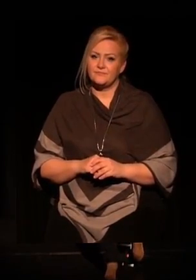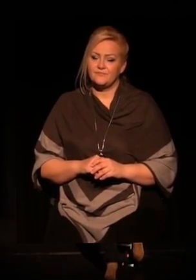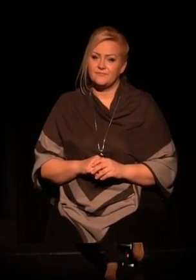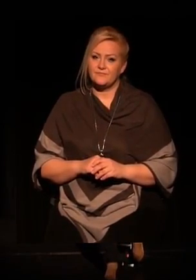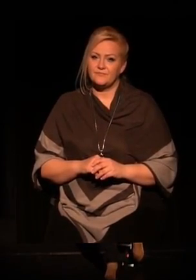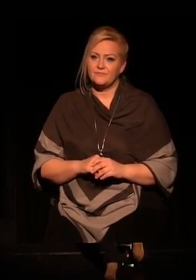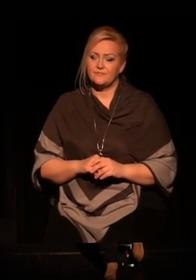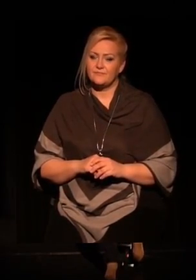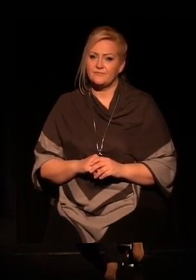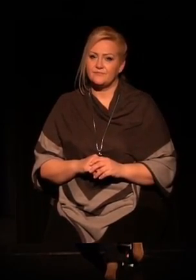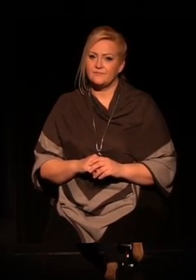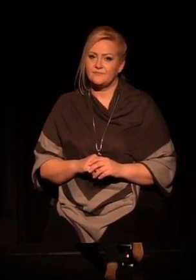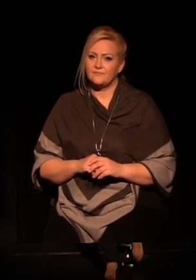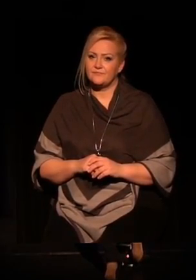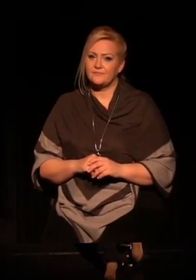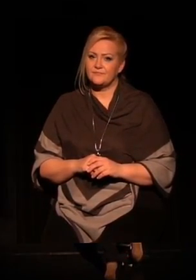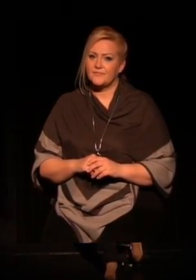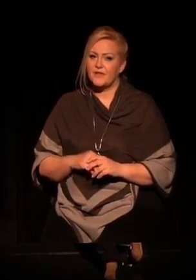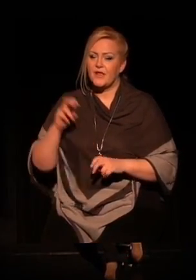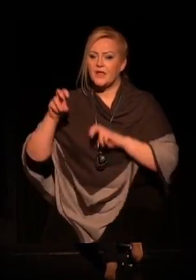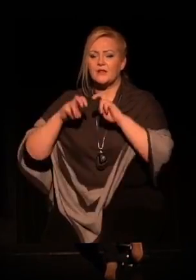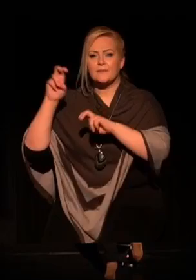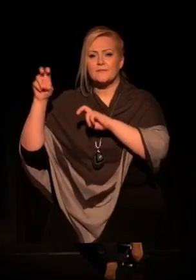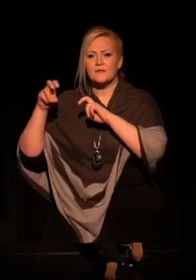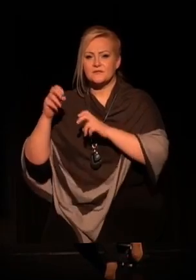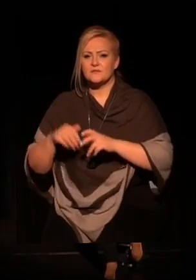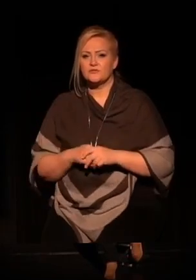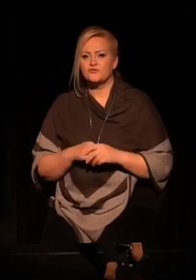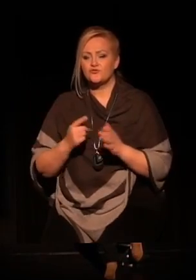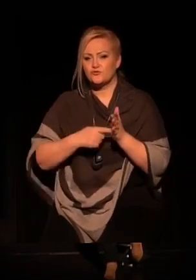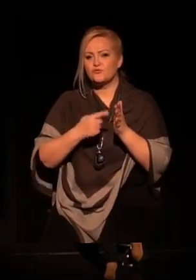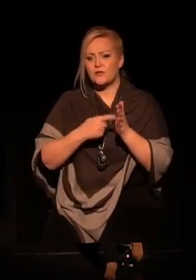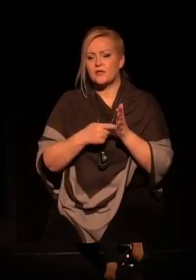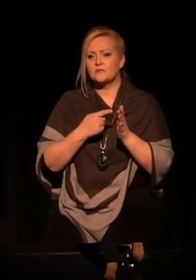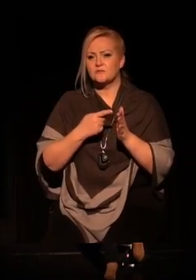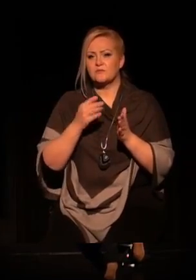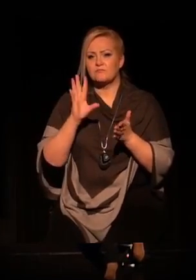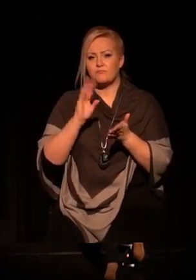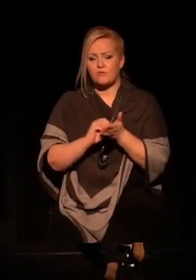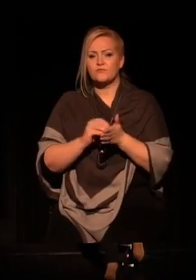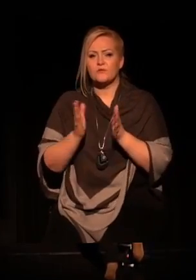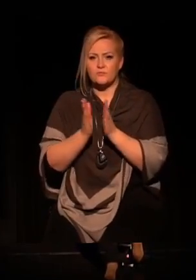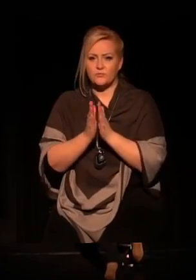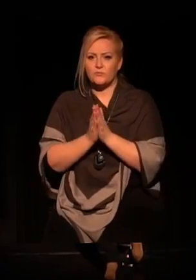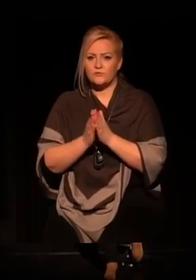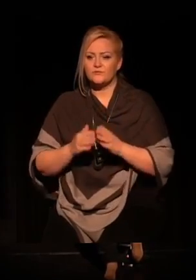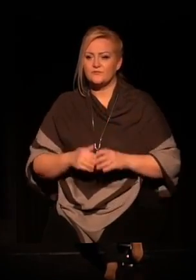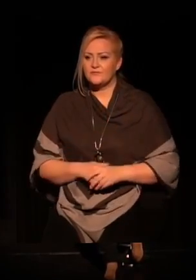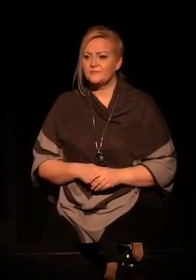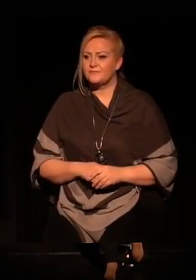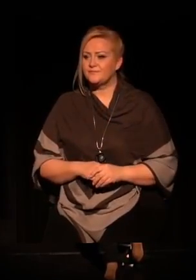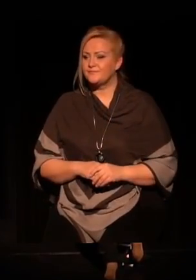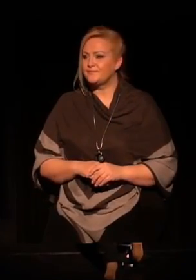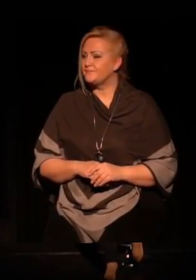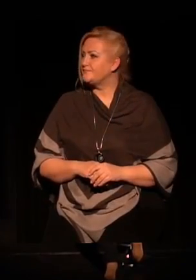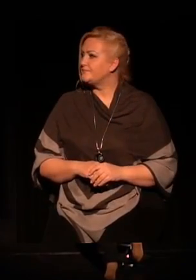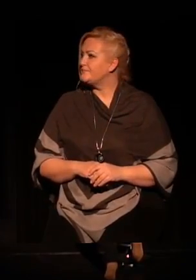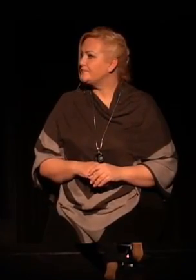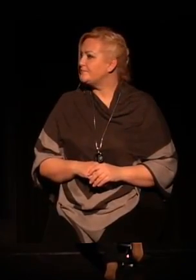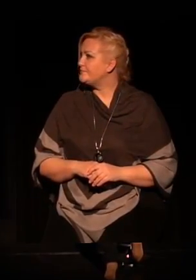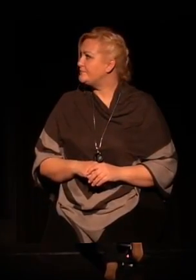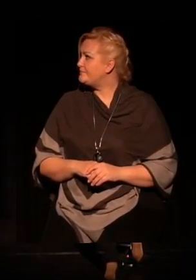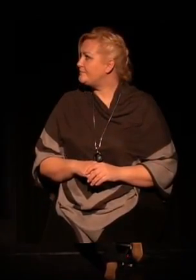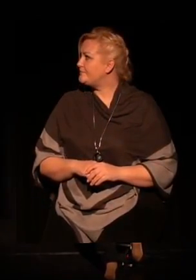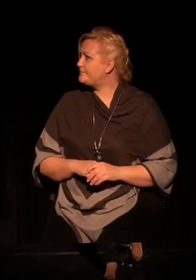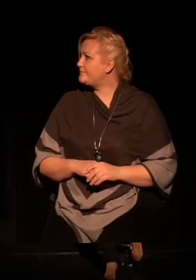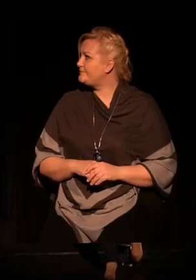się alpiniści, hemaliści posługują. Ja już od kilku osób słyszałem, że ją zna, dlatego stwierdziłem, że warto